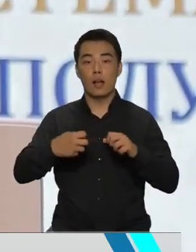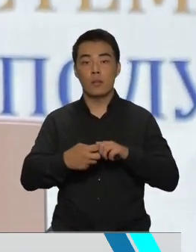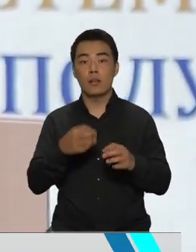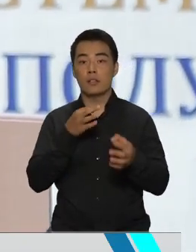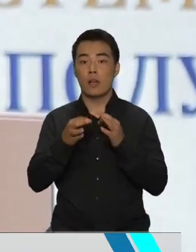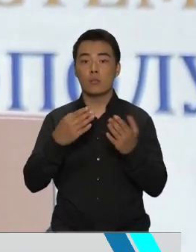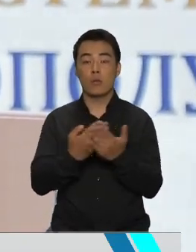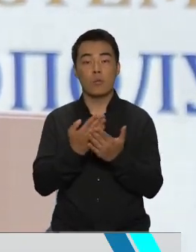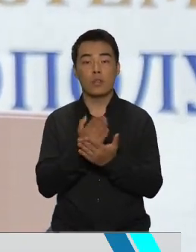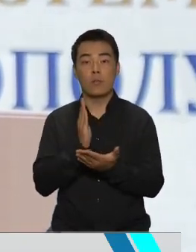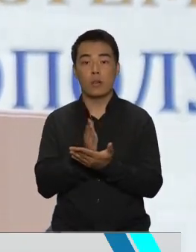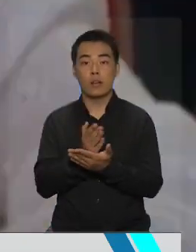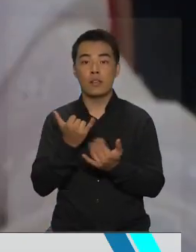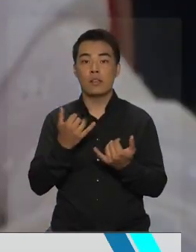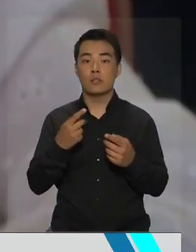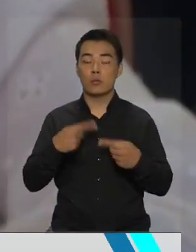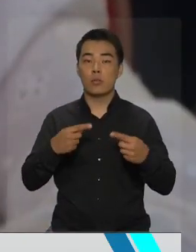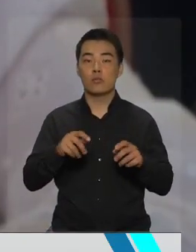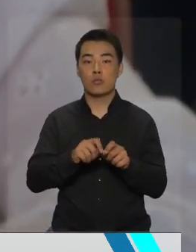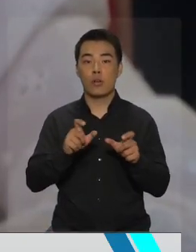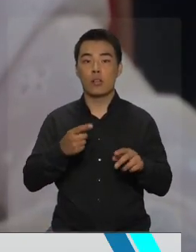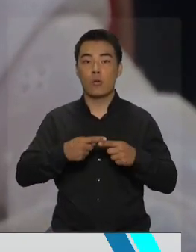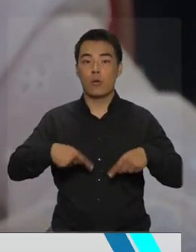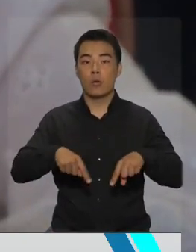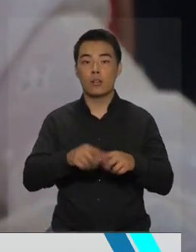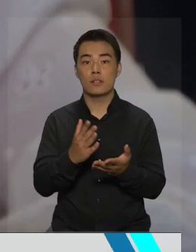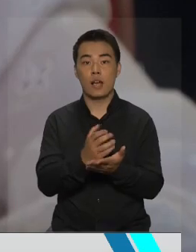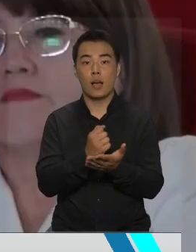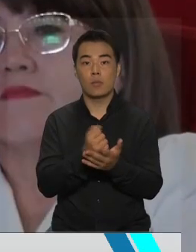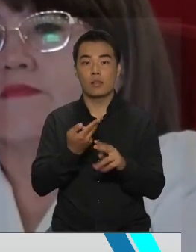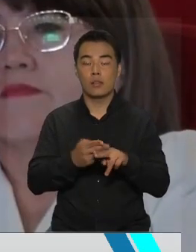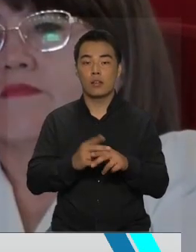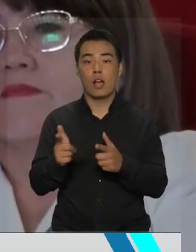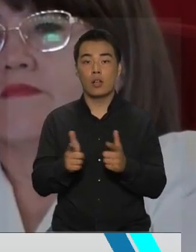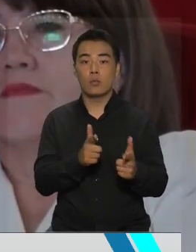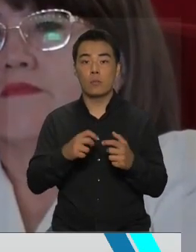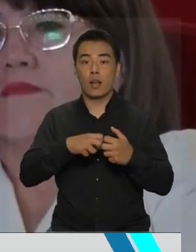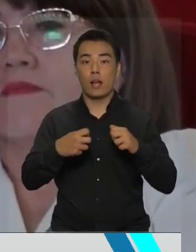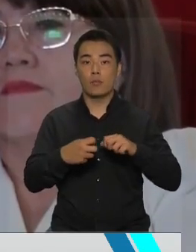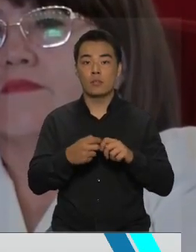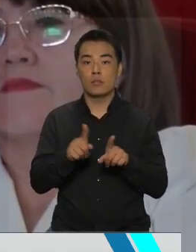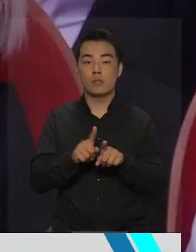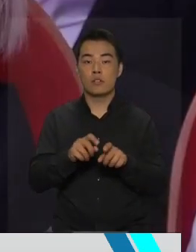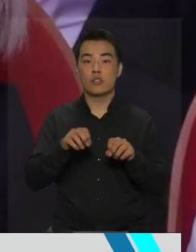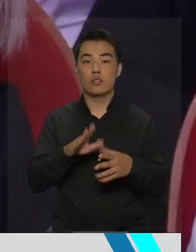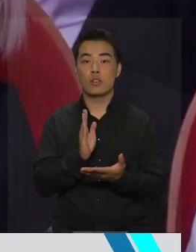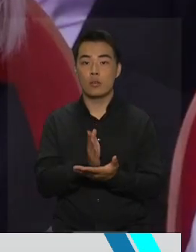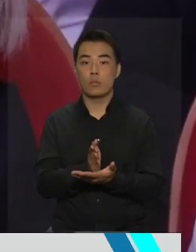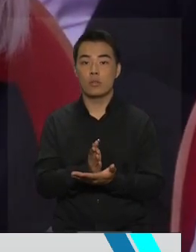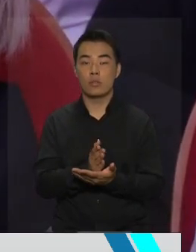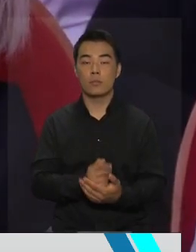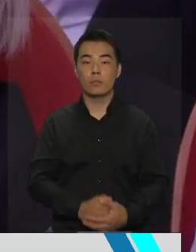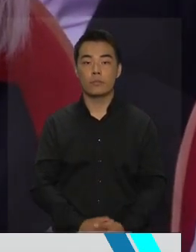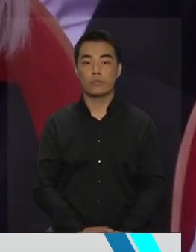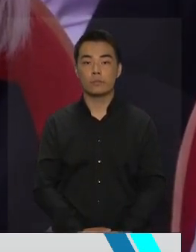да жаңалық бар, және тағы мектептегі орын тапшылығы педагог даярлау мәселелері жөнінде де сөз қозғалды. Жұлдыз